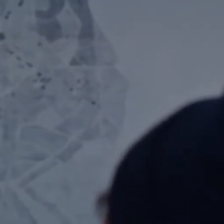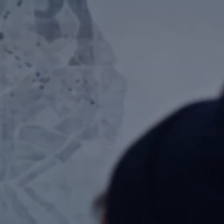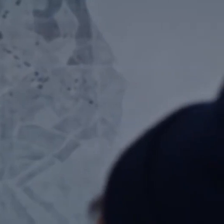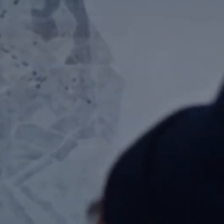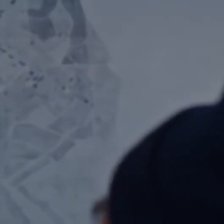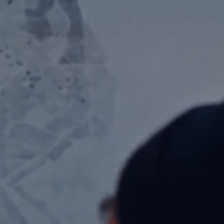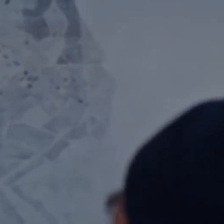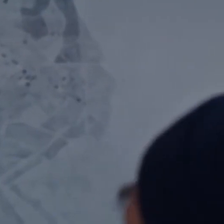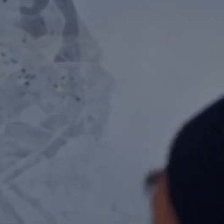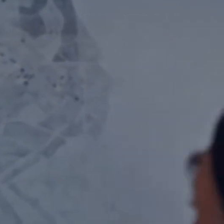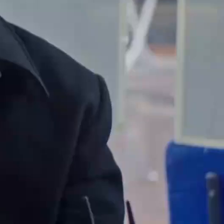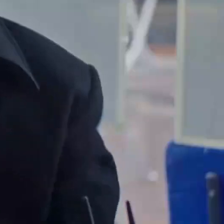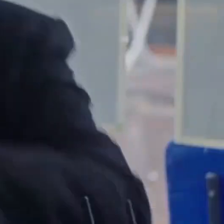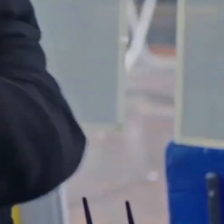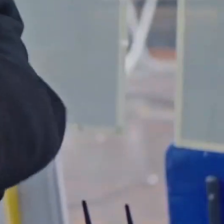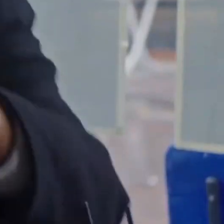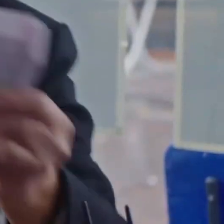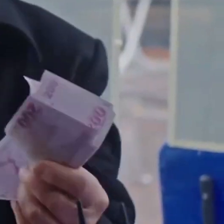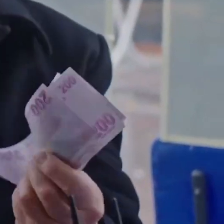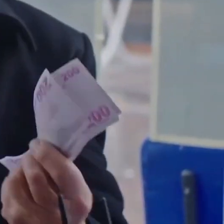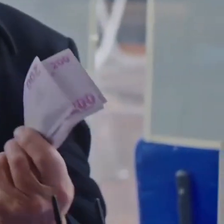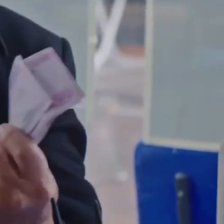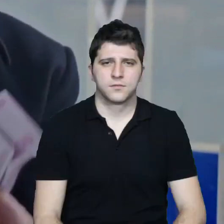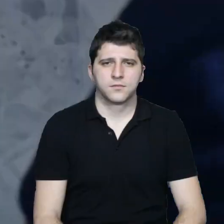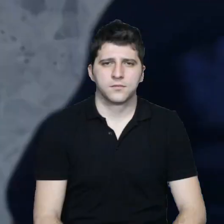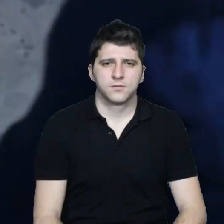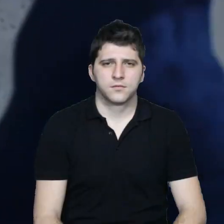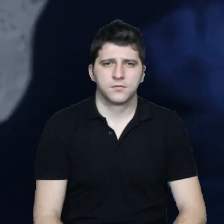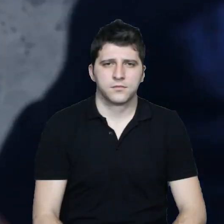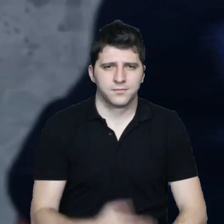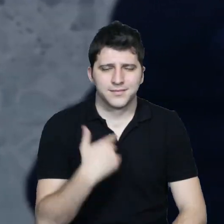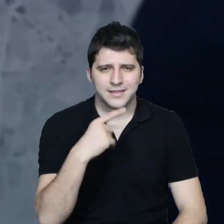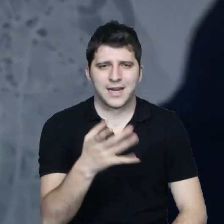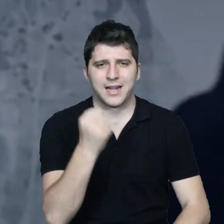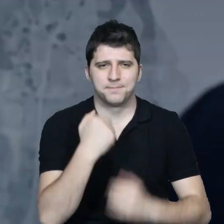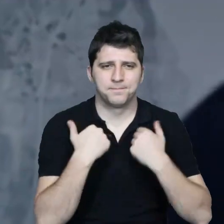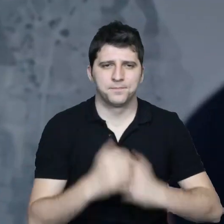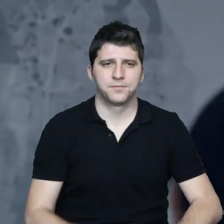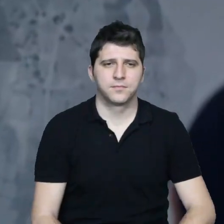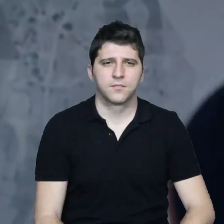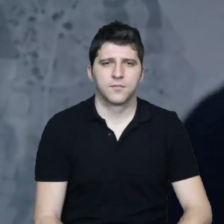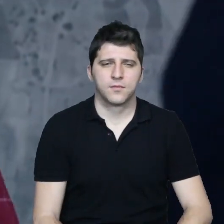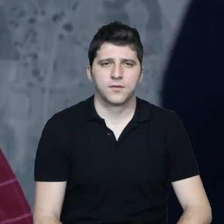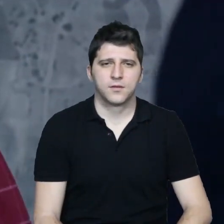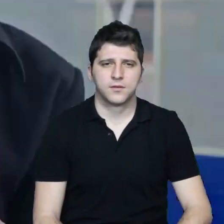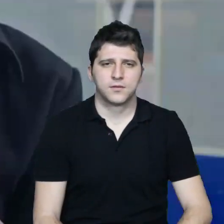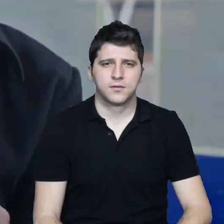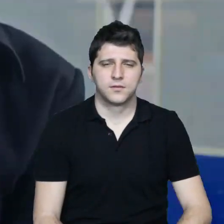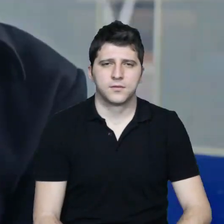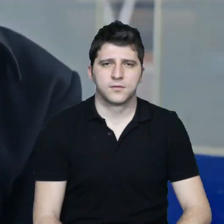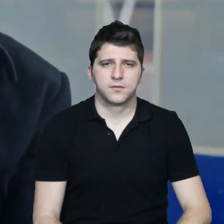Elleri titriyor uzatırken Faik sabırsızca çekip aldı. Zarf elinde. Ben de bunu alayım. Kapı zarfını aldı. Gülüp cebine attı.